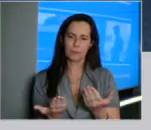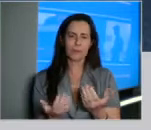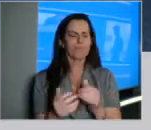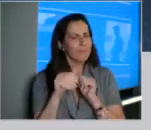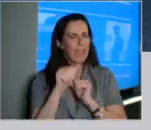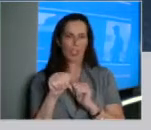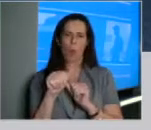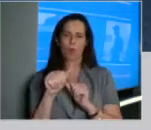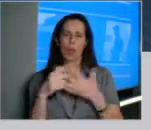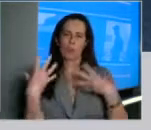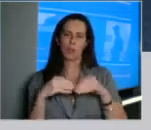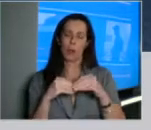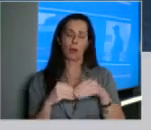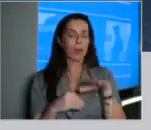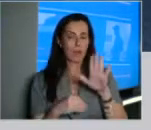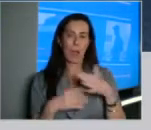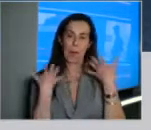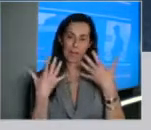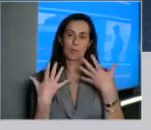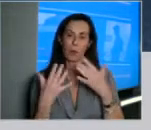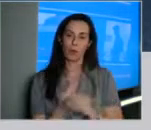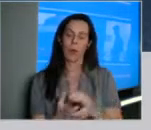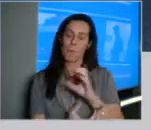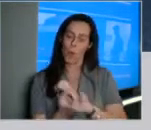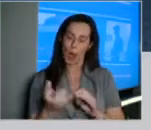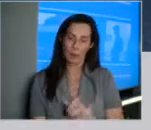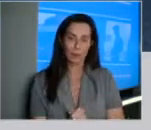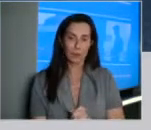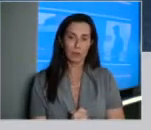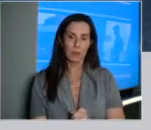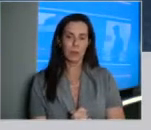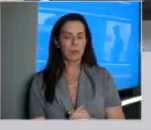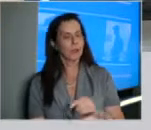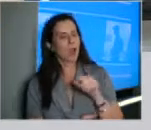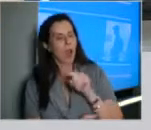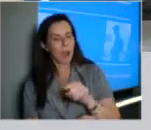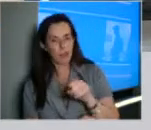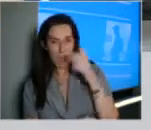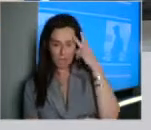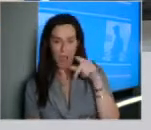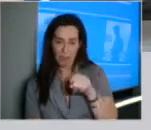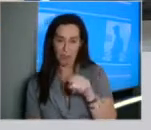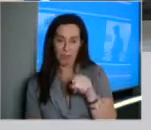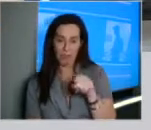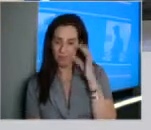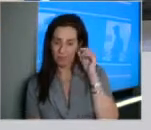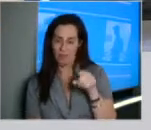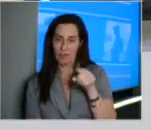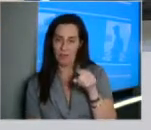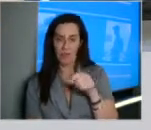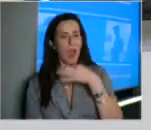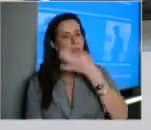חיזוק למשפחות וגם על הסיפור המורכב הזה. נועם, את הבנתי...